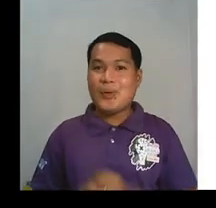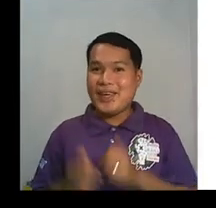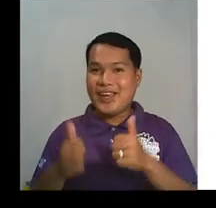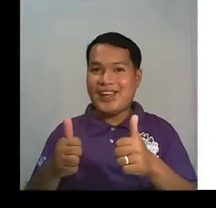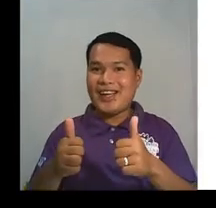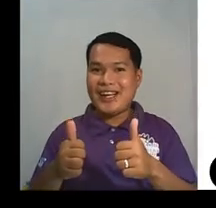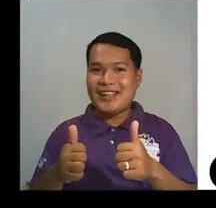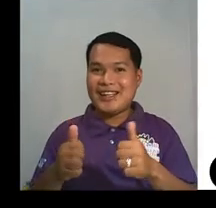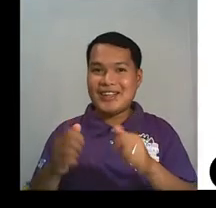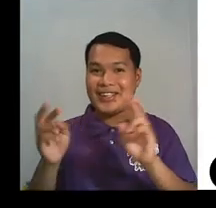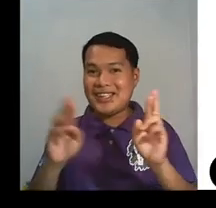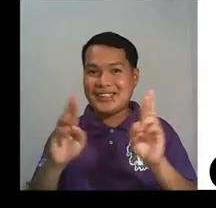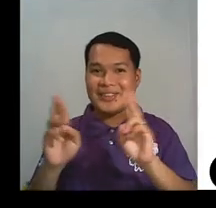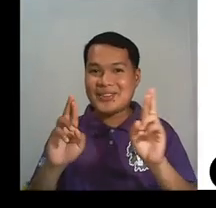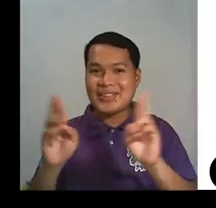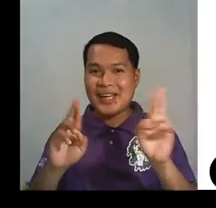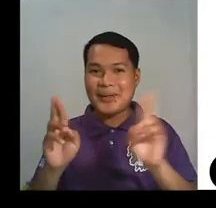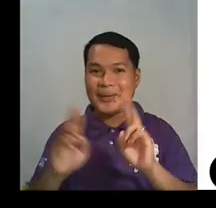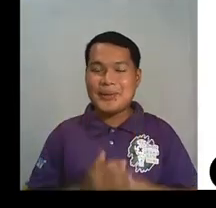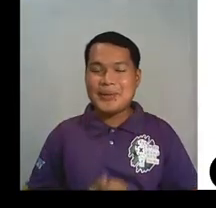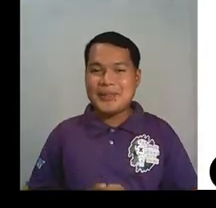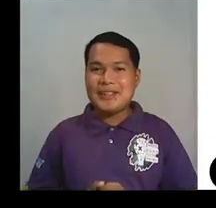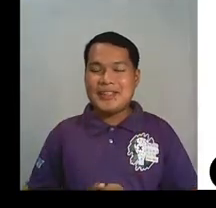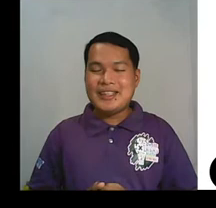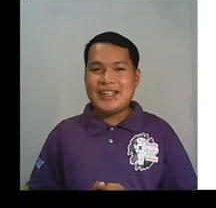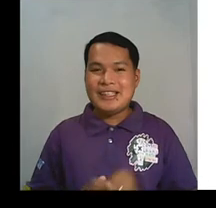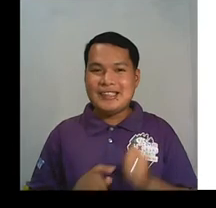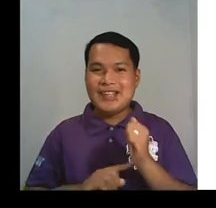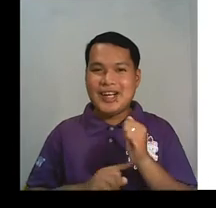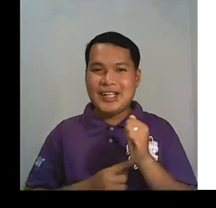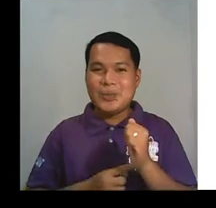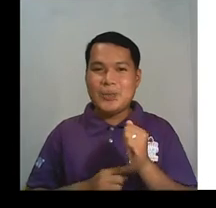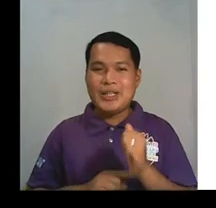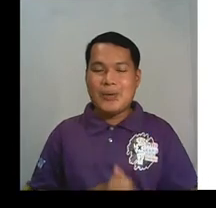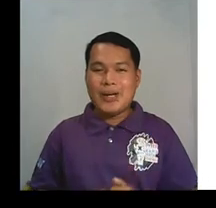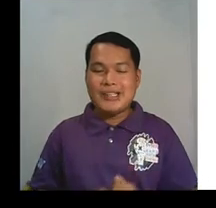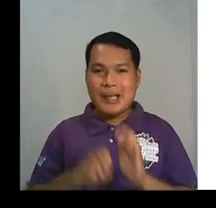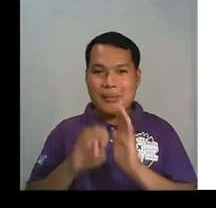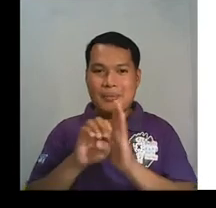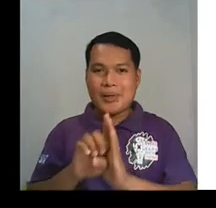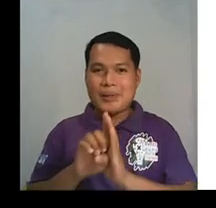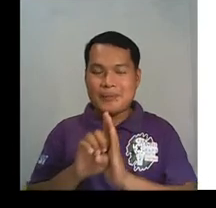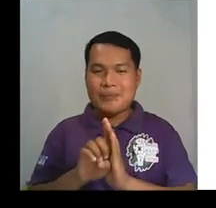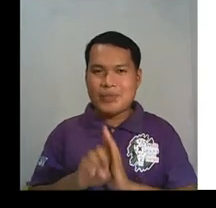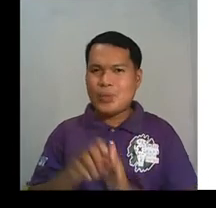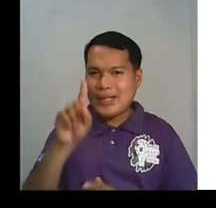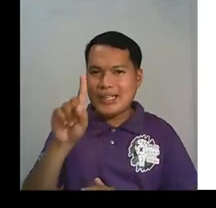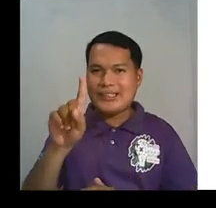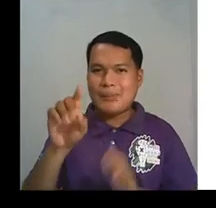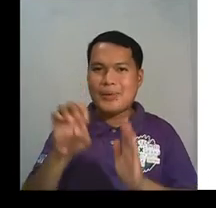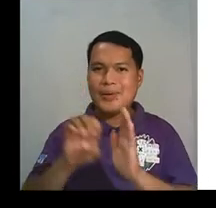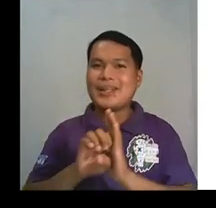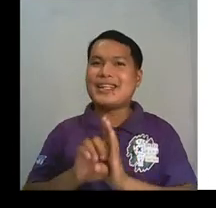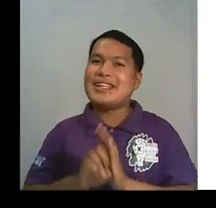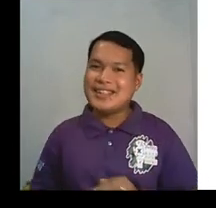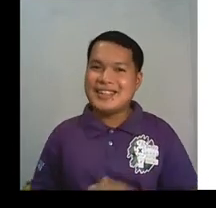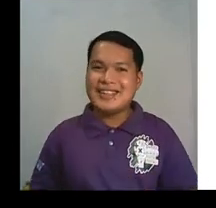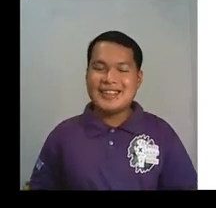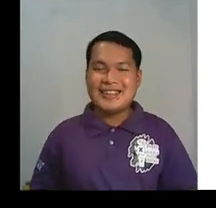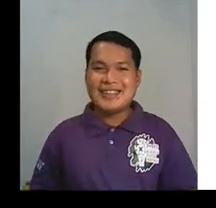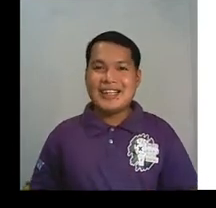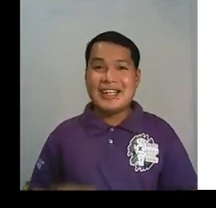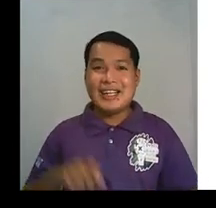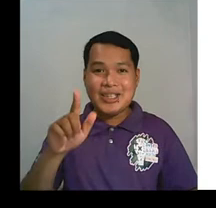Okay. Ready na siguro tayo. Let's start with our example. One example only.